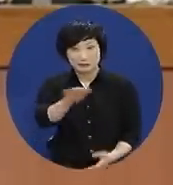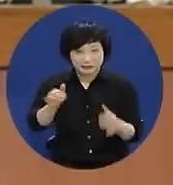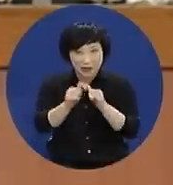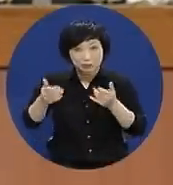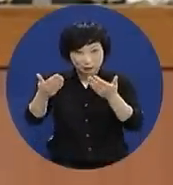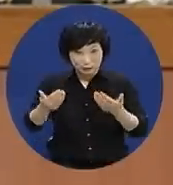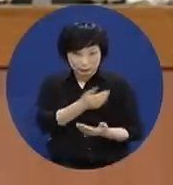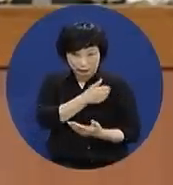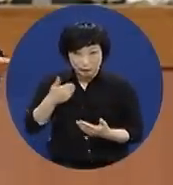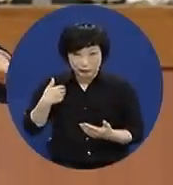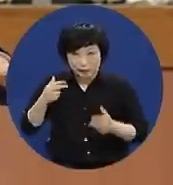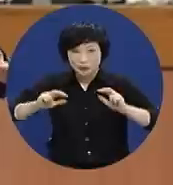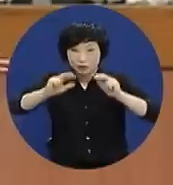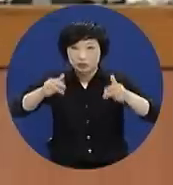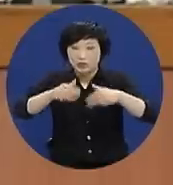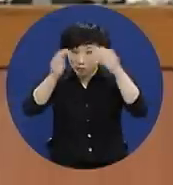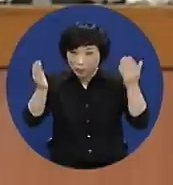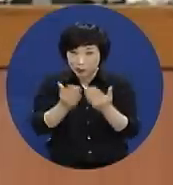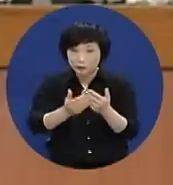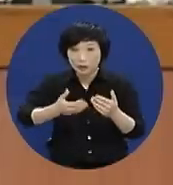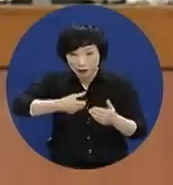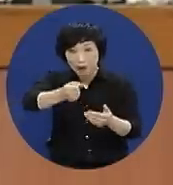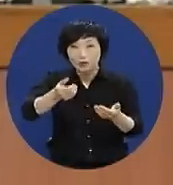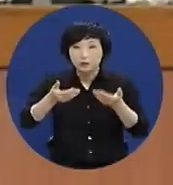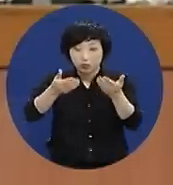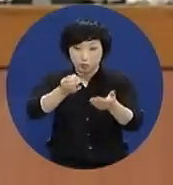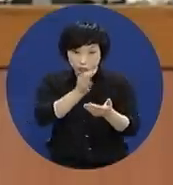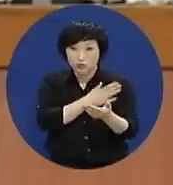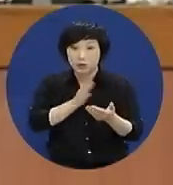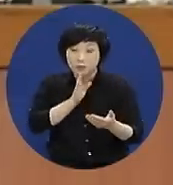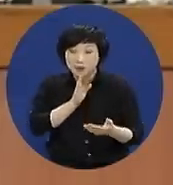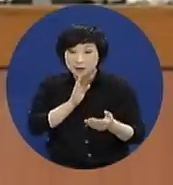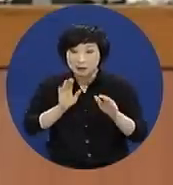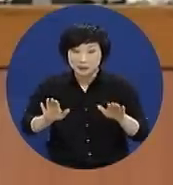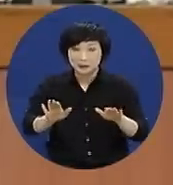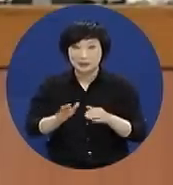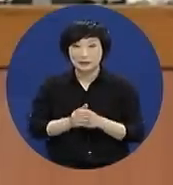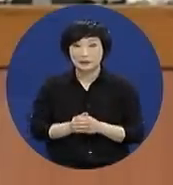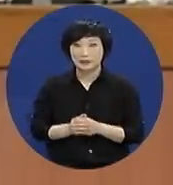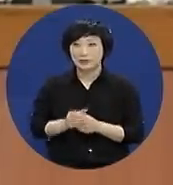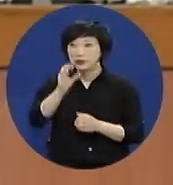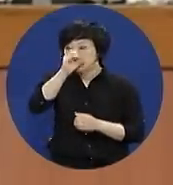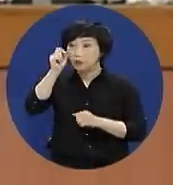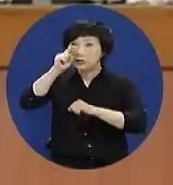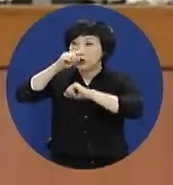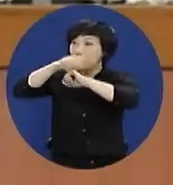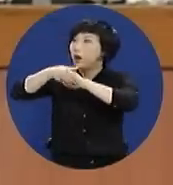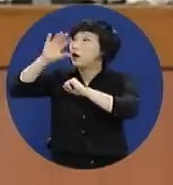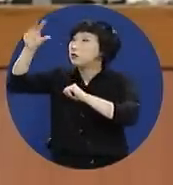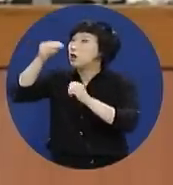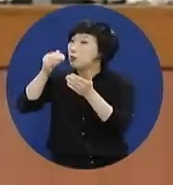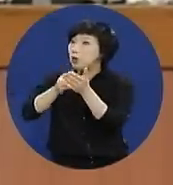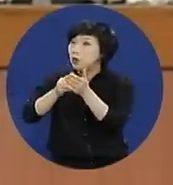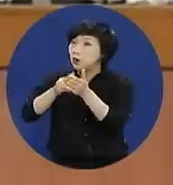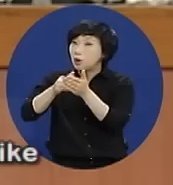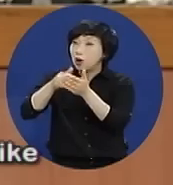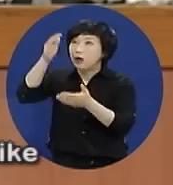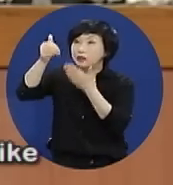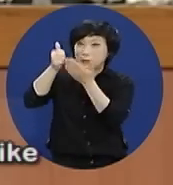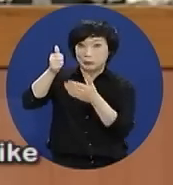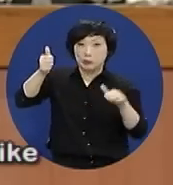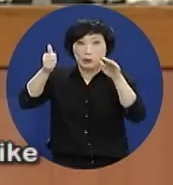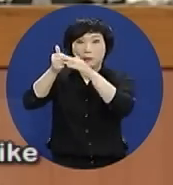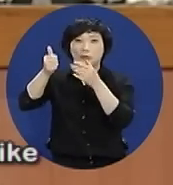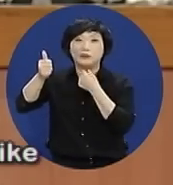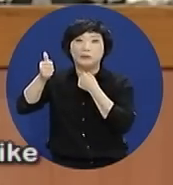し地球上の全てのものが自分のものであり金持ちでありながらも善悪を知る木から